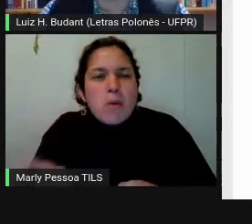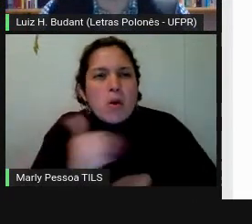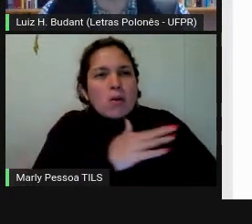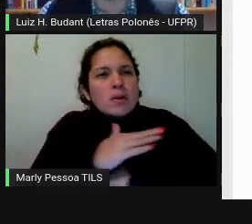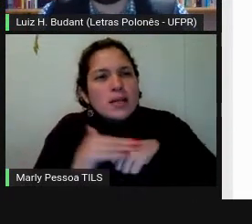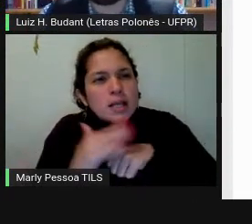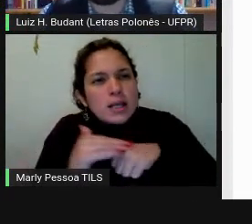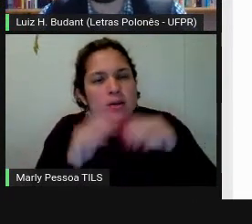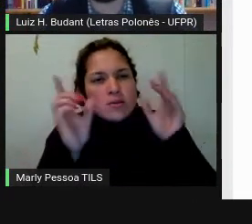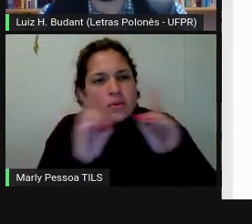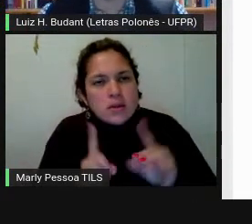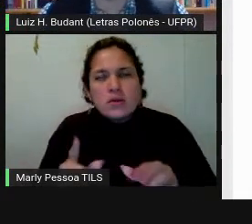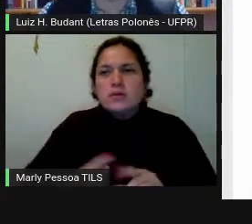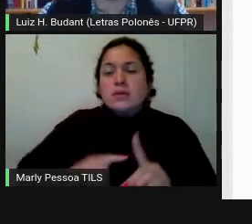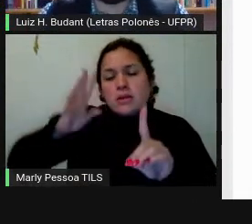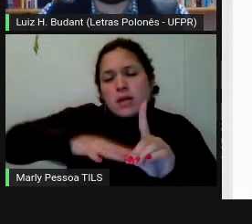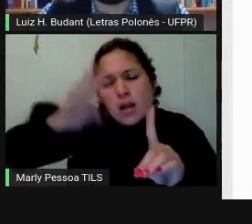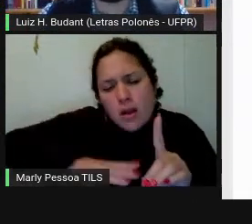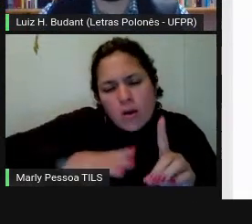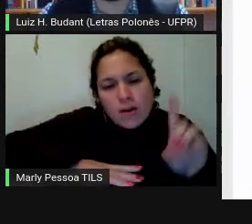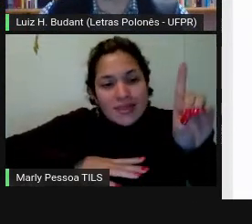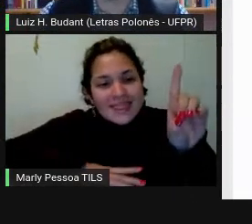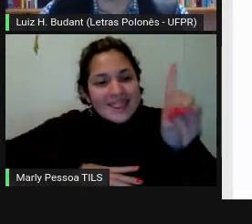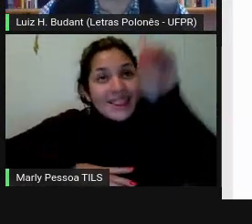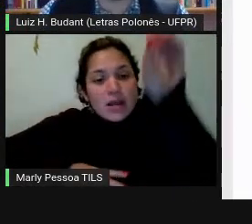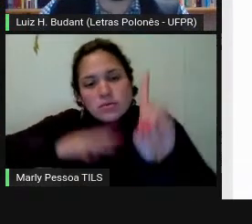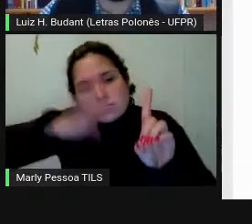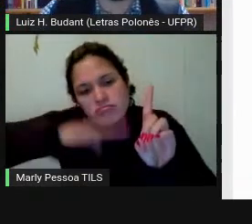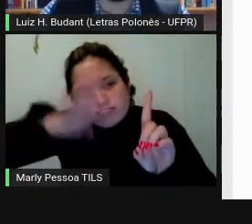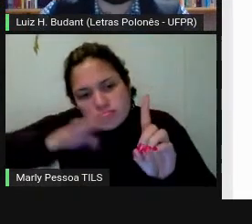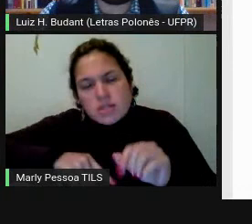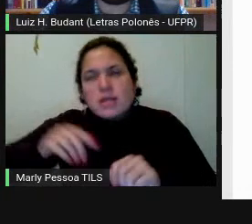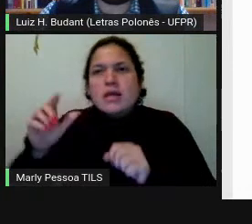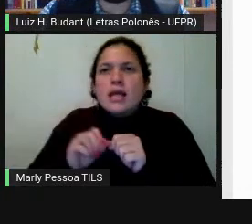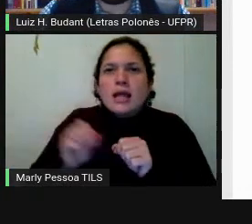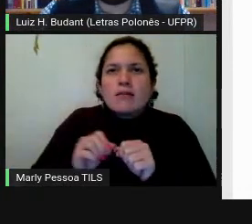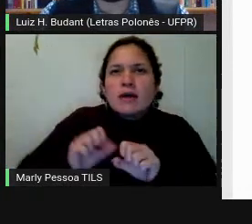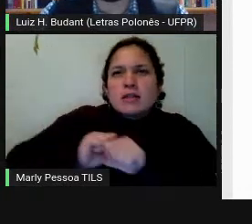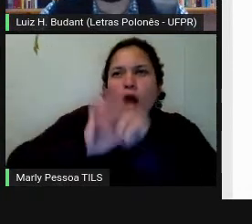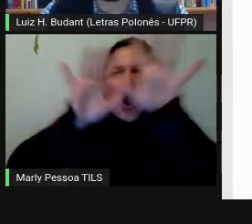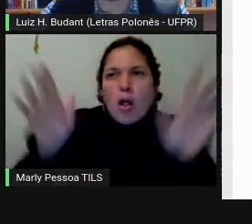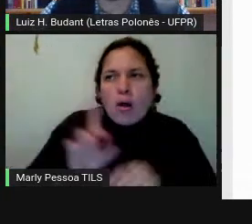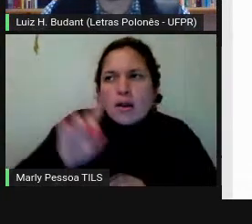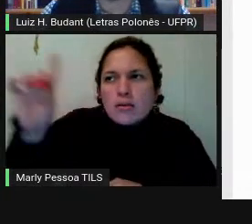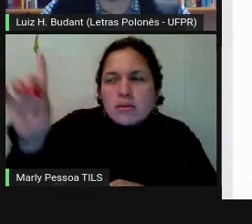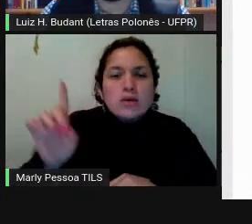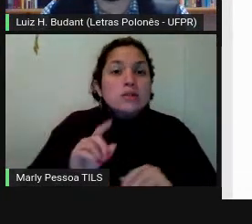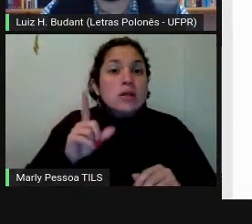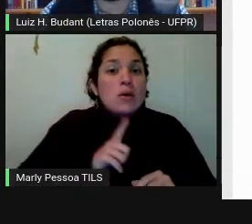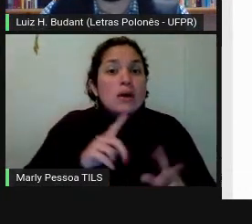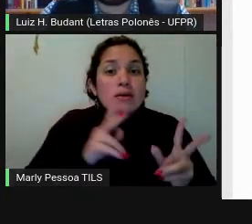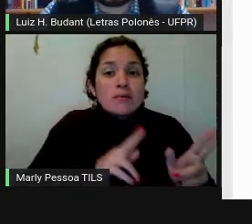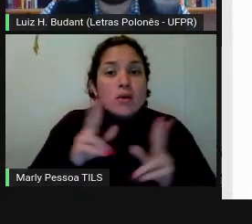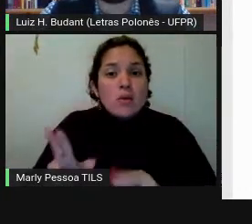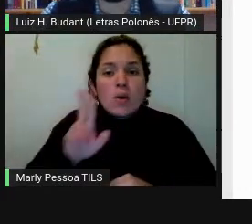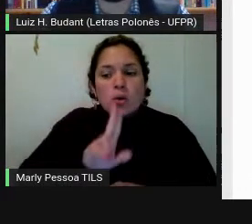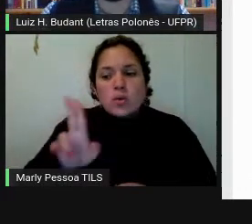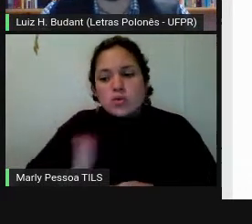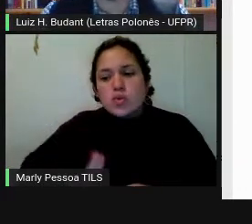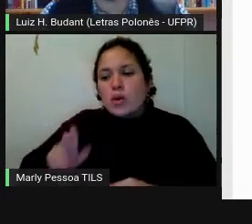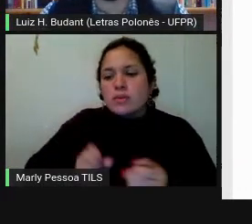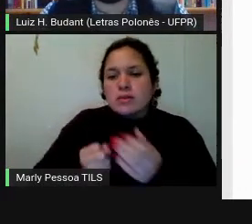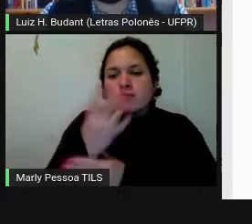que ele honre Deus, Boguchwał, que ele traga glória a Deus, e da mesma forma surgiram os nomes